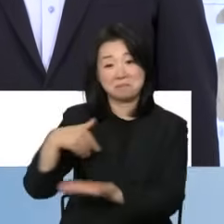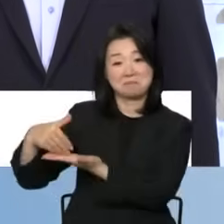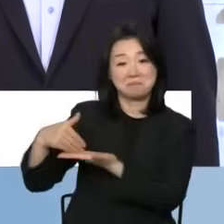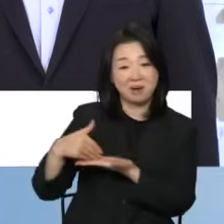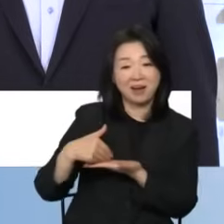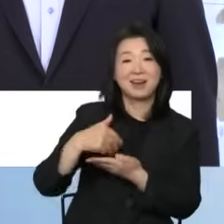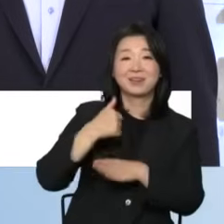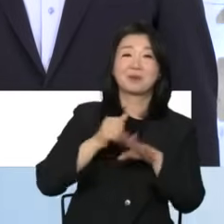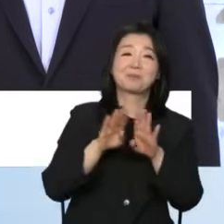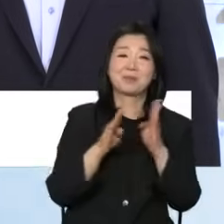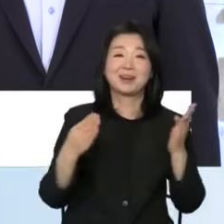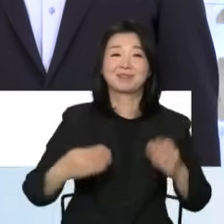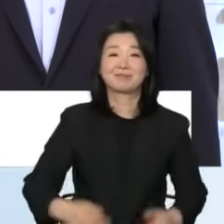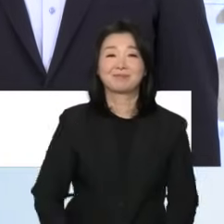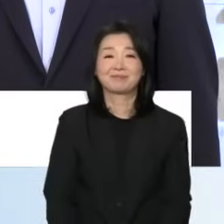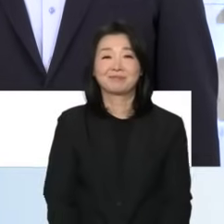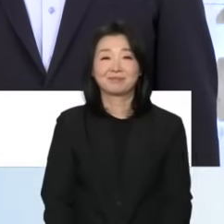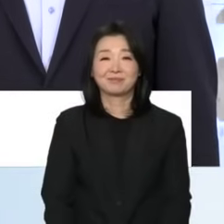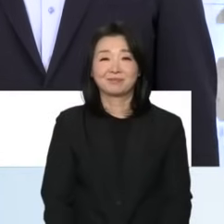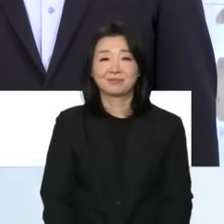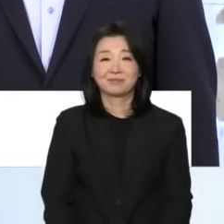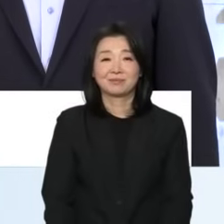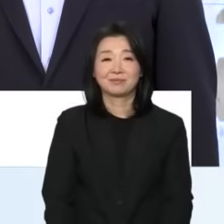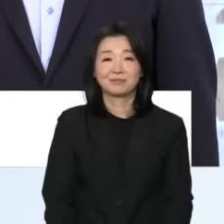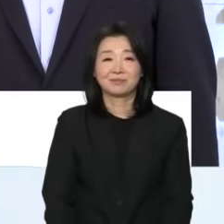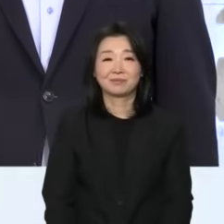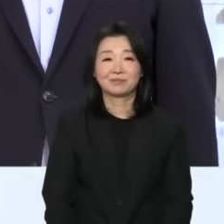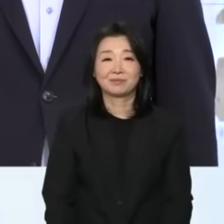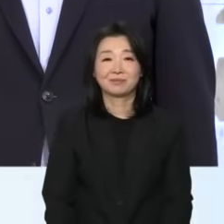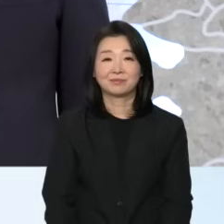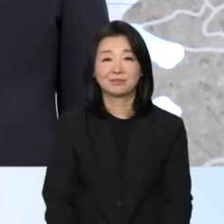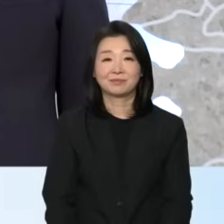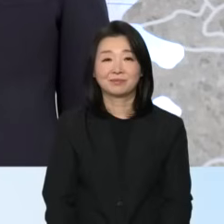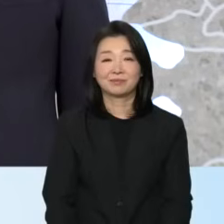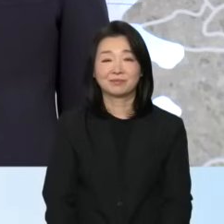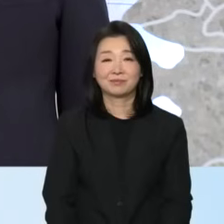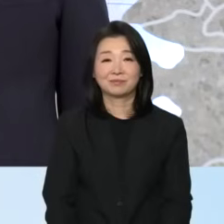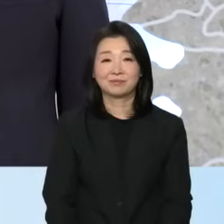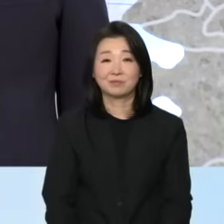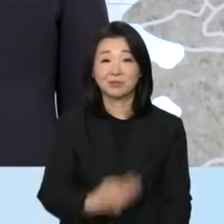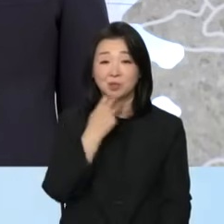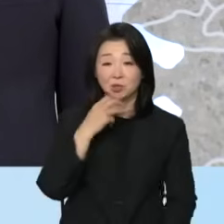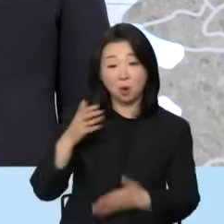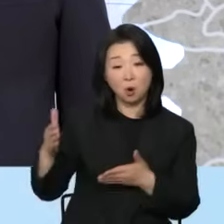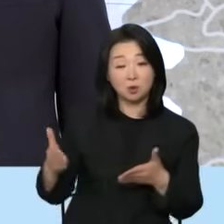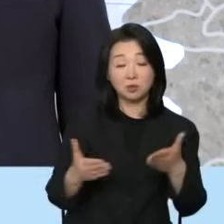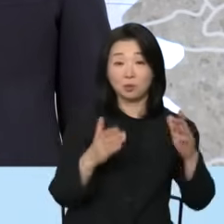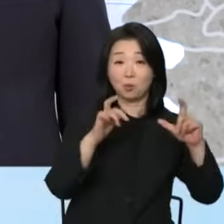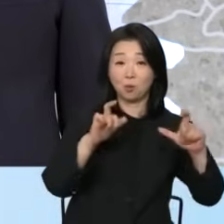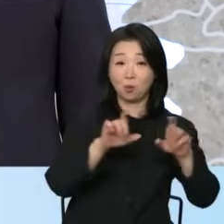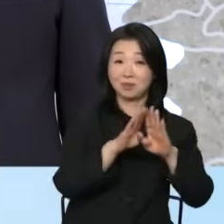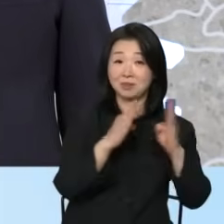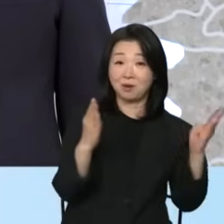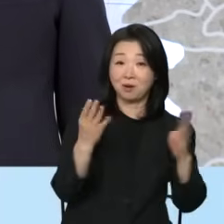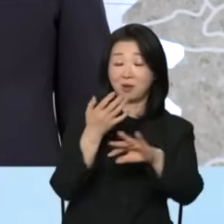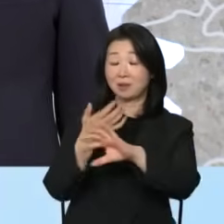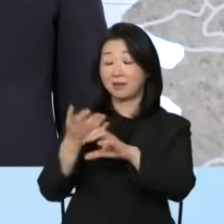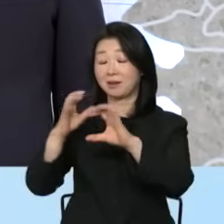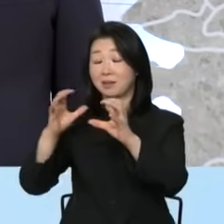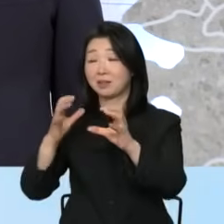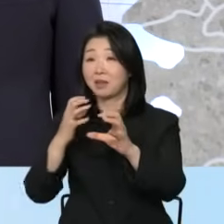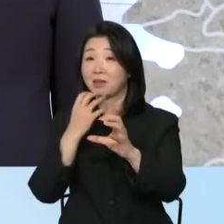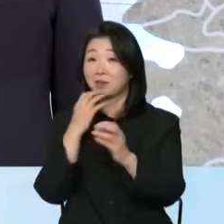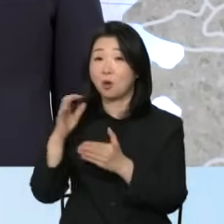이번에 개최되는 이 행사입니다. 네. 그러면 경기도에서 열리는 만큼 이제 해외에서도